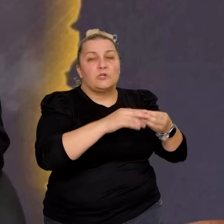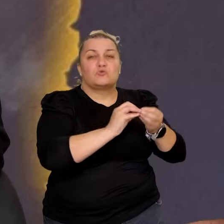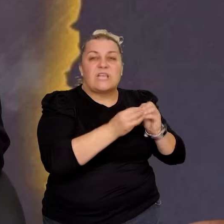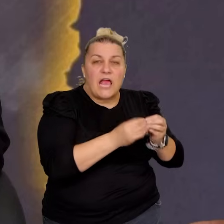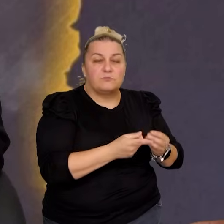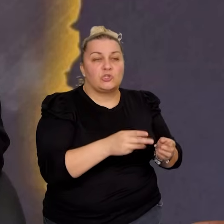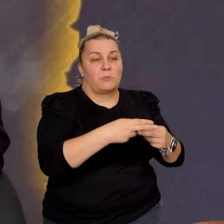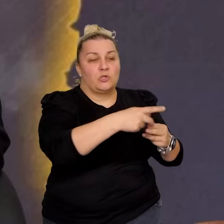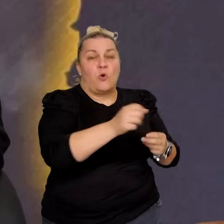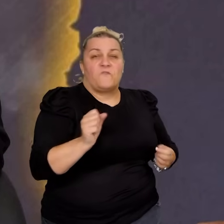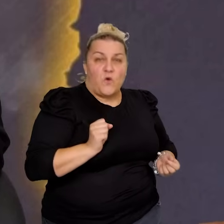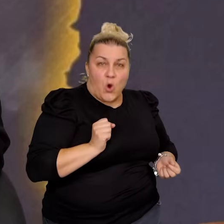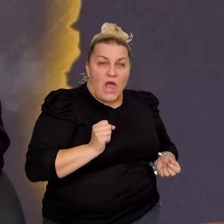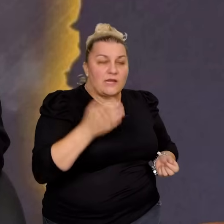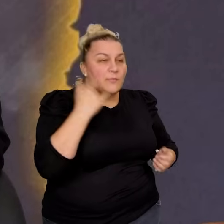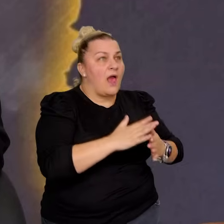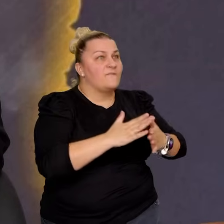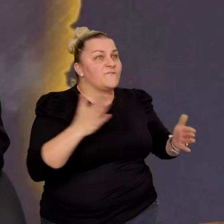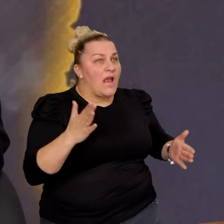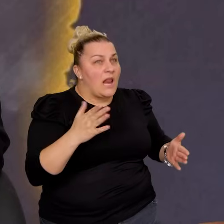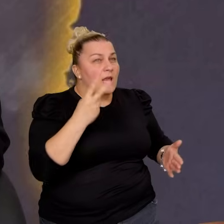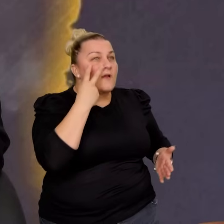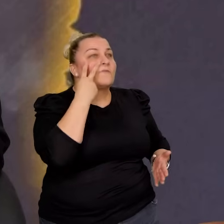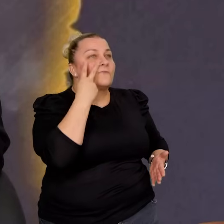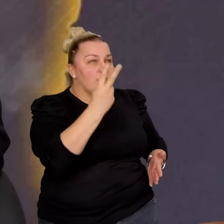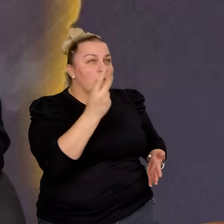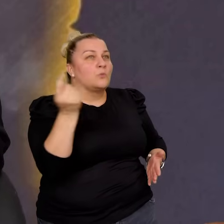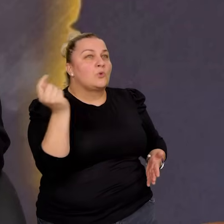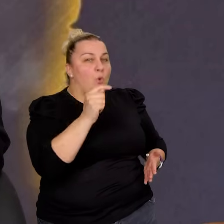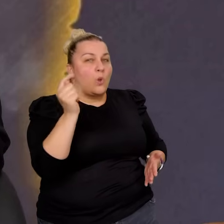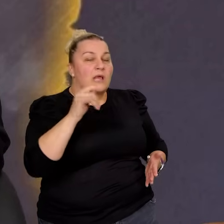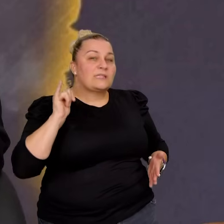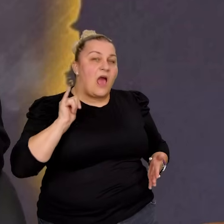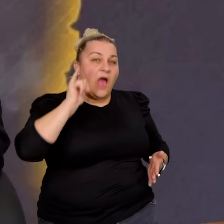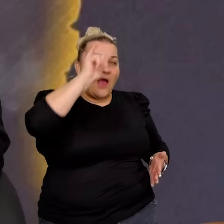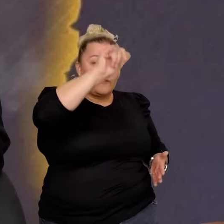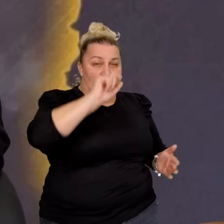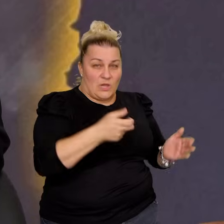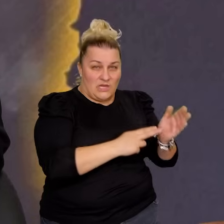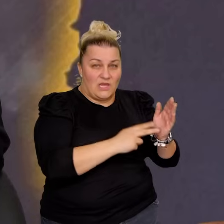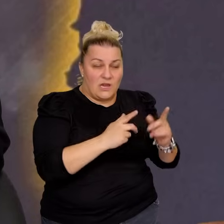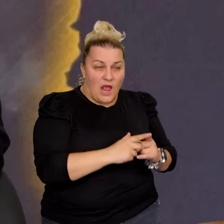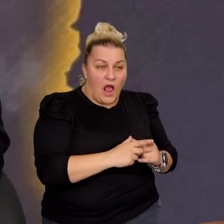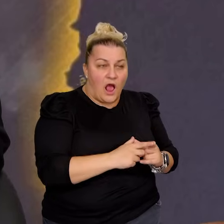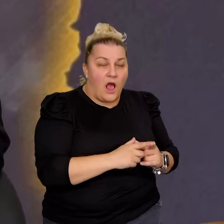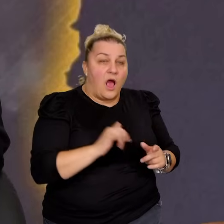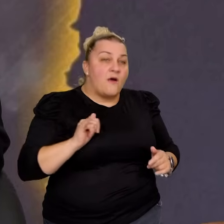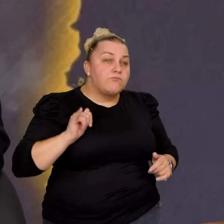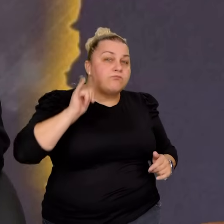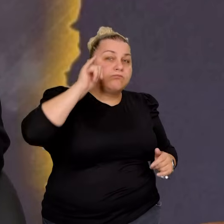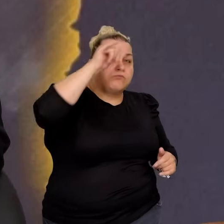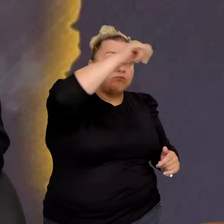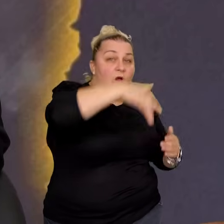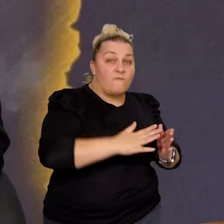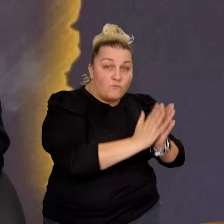Sajmišta, oko vojarne, bio jedna velika naznaka da su avioni takozvane Jugoslovenske narodne armije nadletili